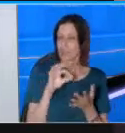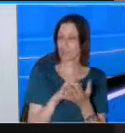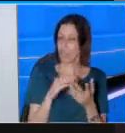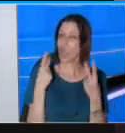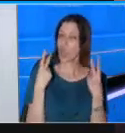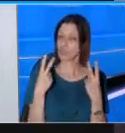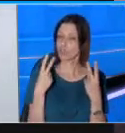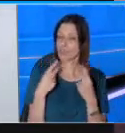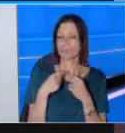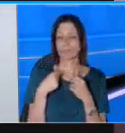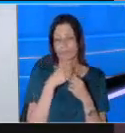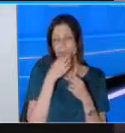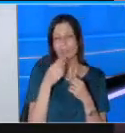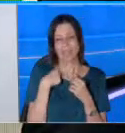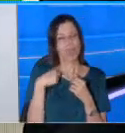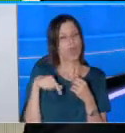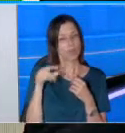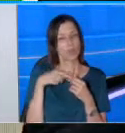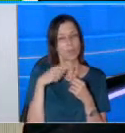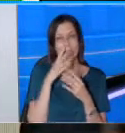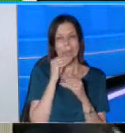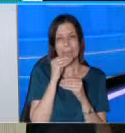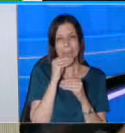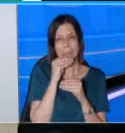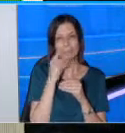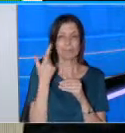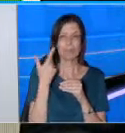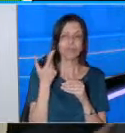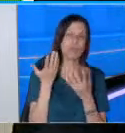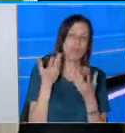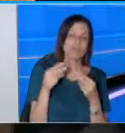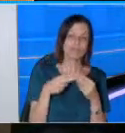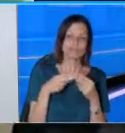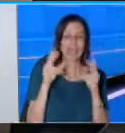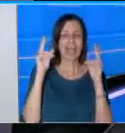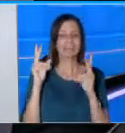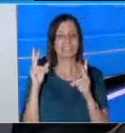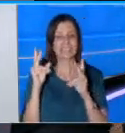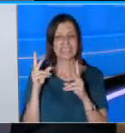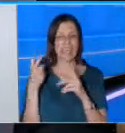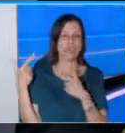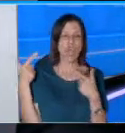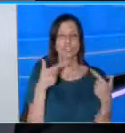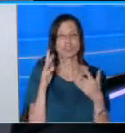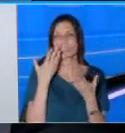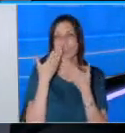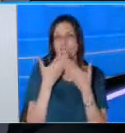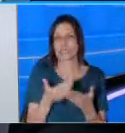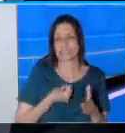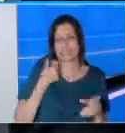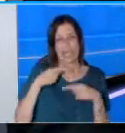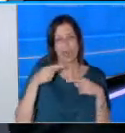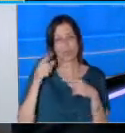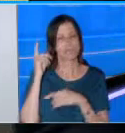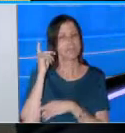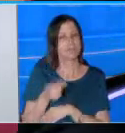השגריר, אתה יודע, אנחנו מדברים ערב, כנראה הפסקת אש. אז מה זה עוזר כששר החוץ מזמין לכאן